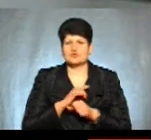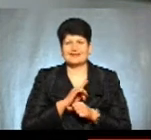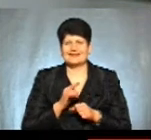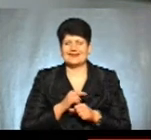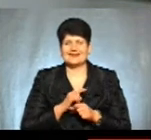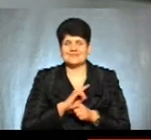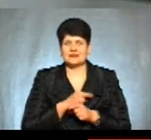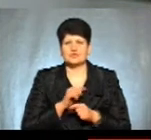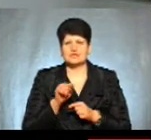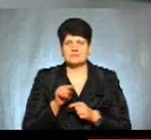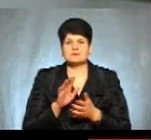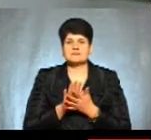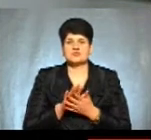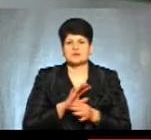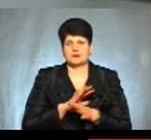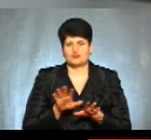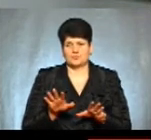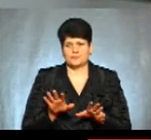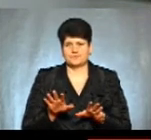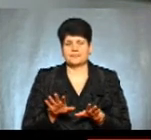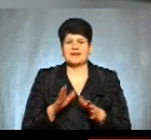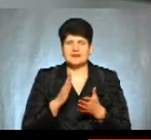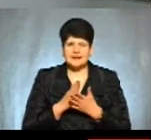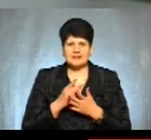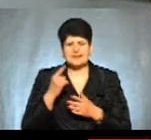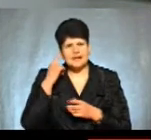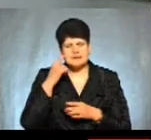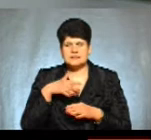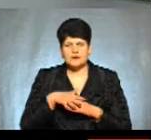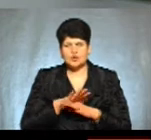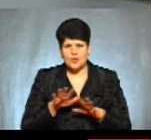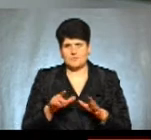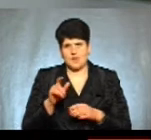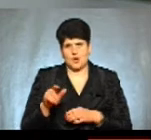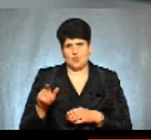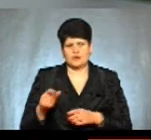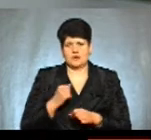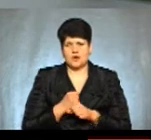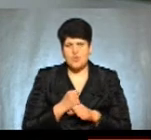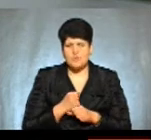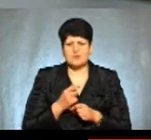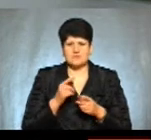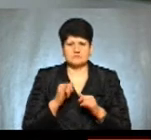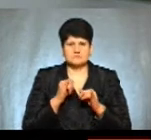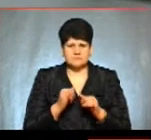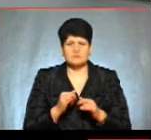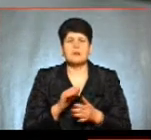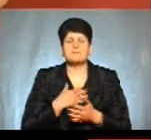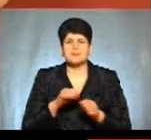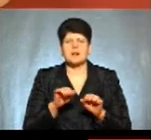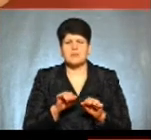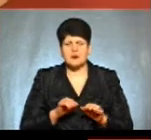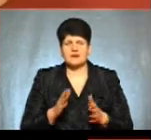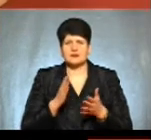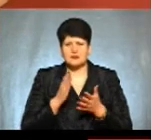над тим, що все-таки засміченості не було. Навіть якщо є несвідомі люди, які це роблять, звичайно, ми прибираємо, але все-таки